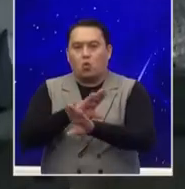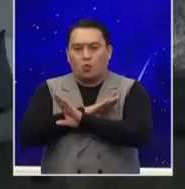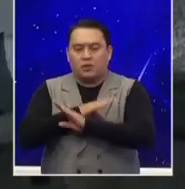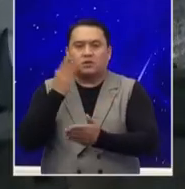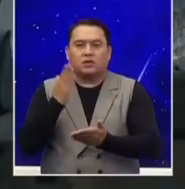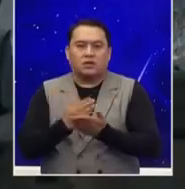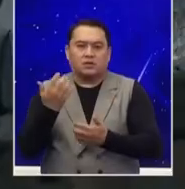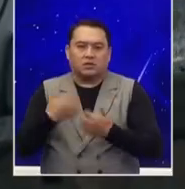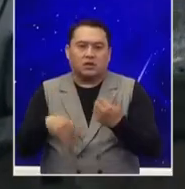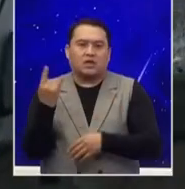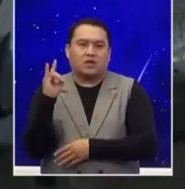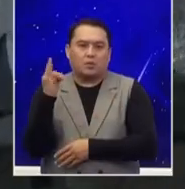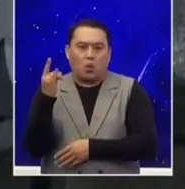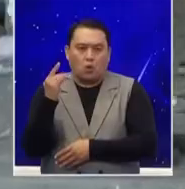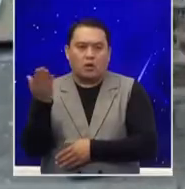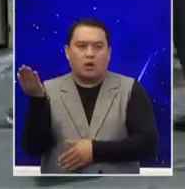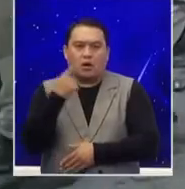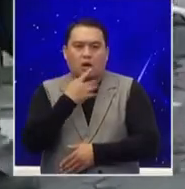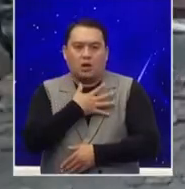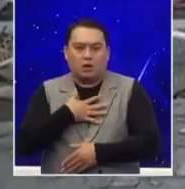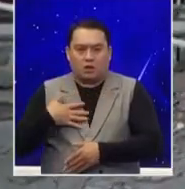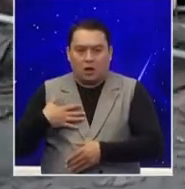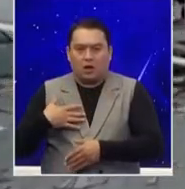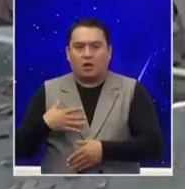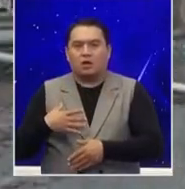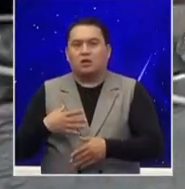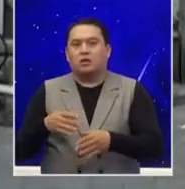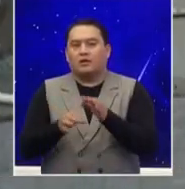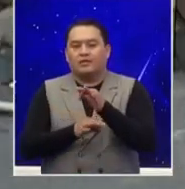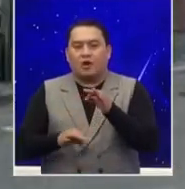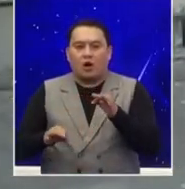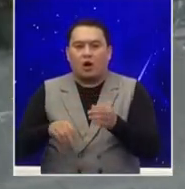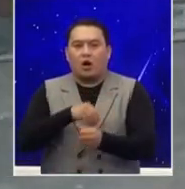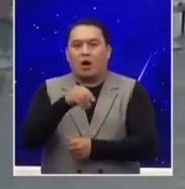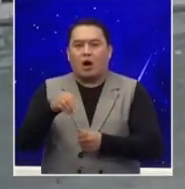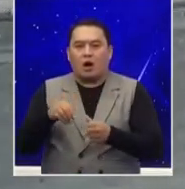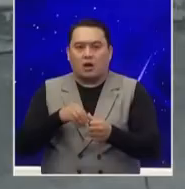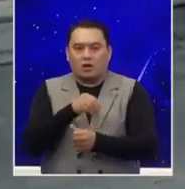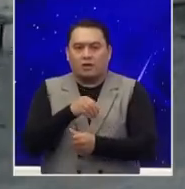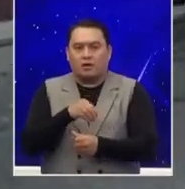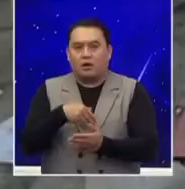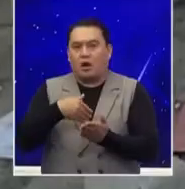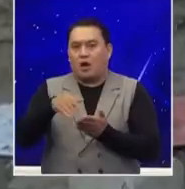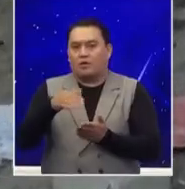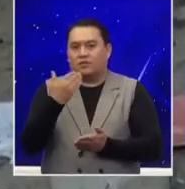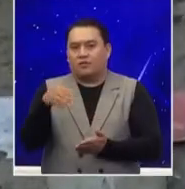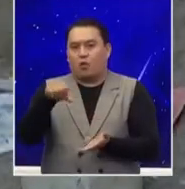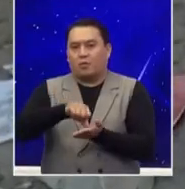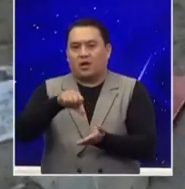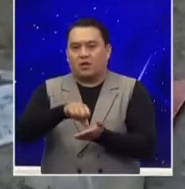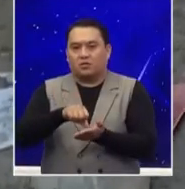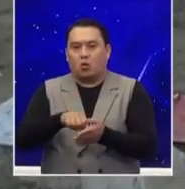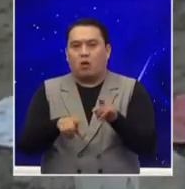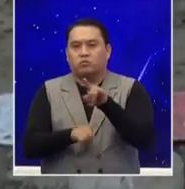которых есть ребенок раненых и разрушенной инфраструктуре армения сразу же опровергла свою причастность